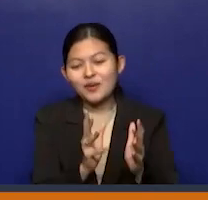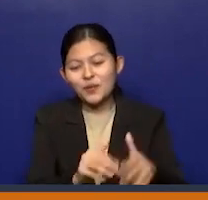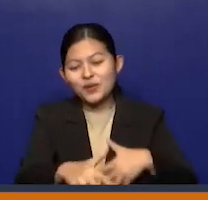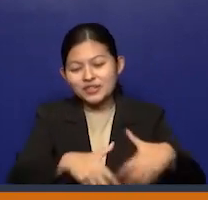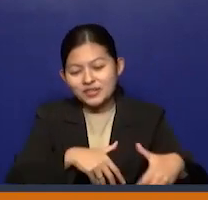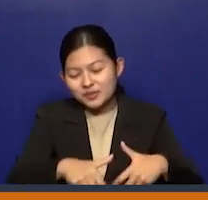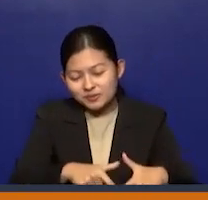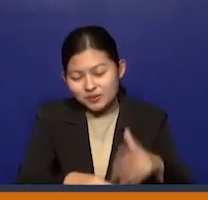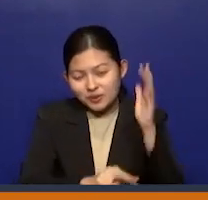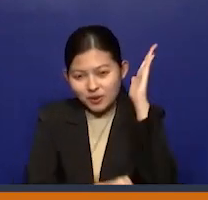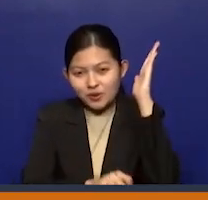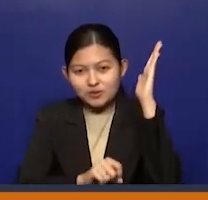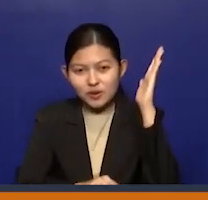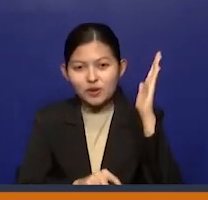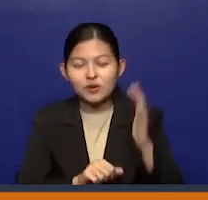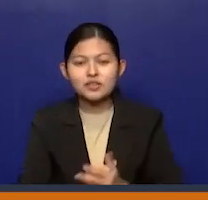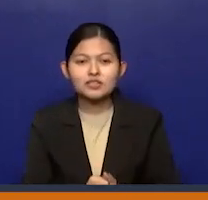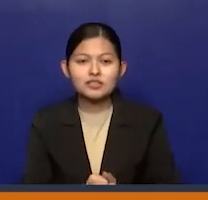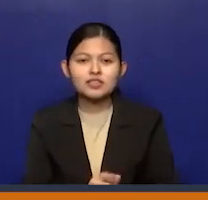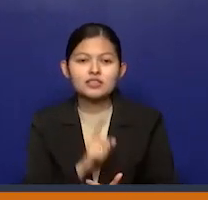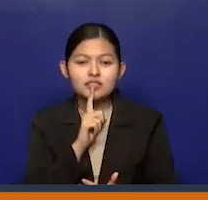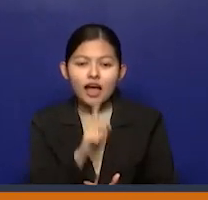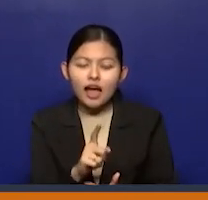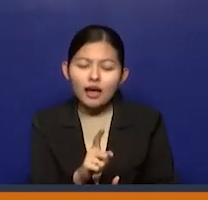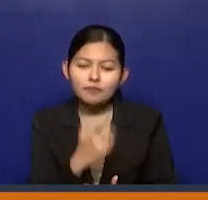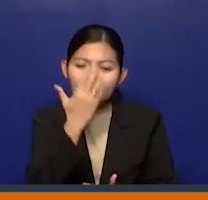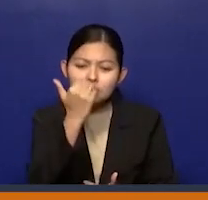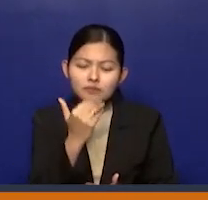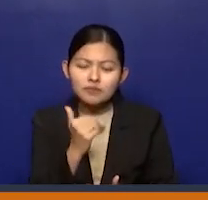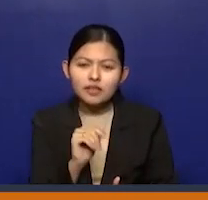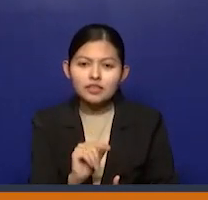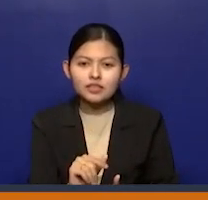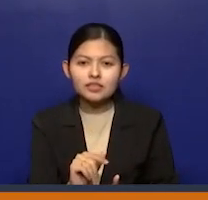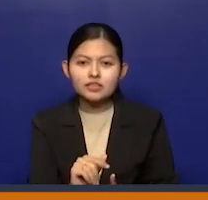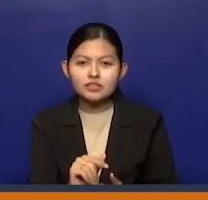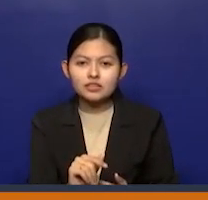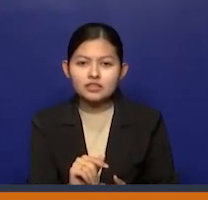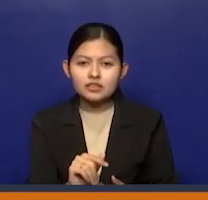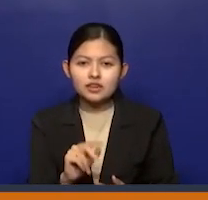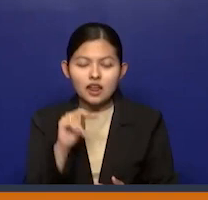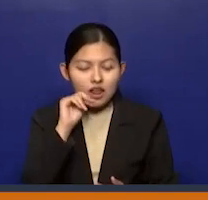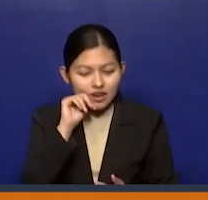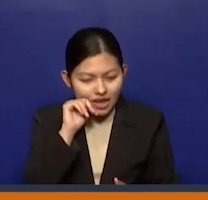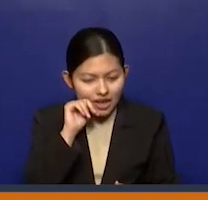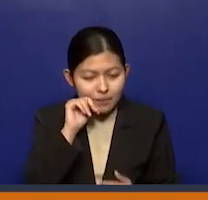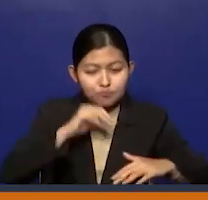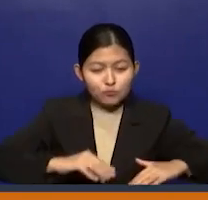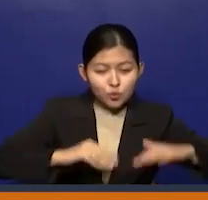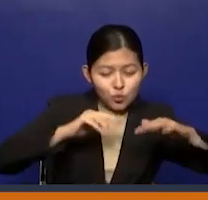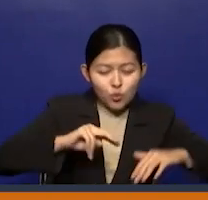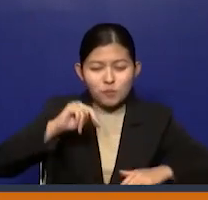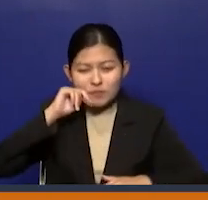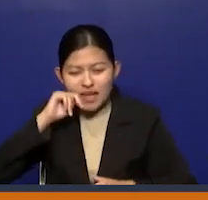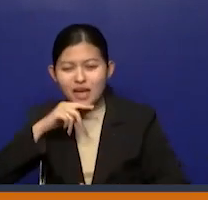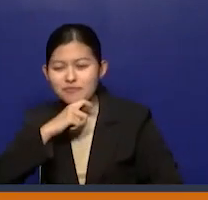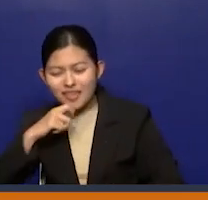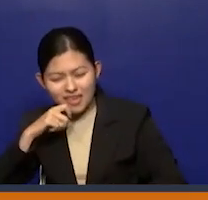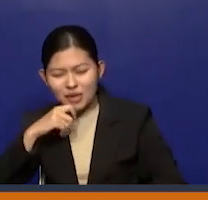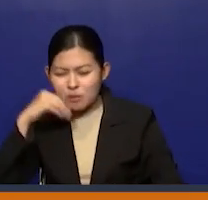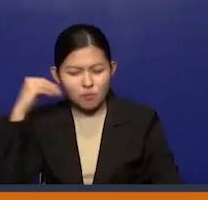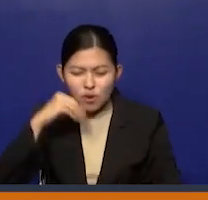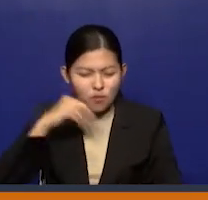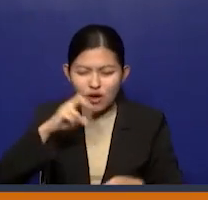ถามก็คือว่าทำไมนะครับเราจึงเจอแต่กลับไม่ท่วมก่อนแรงไม่แรงก็ท่วมเนี่ยแบบนี้ซ้ำซาก